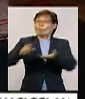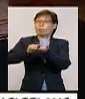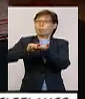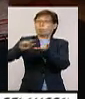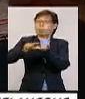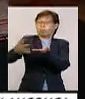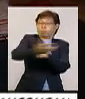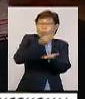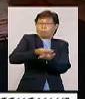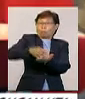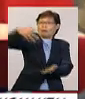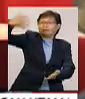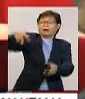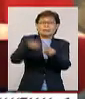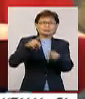kita lah. Ha, macam kita.